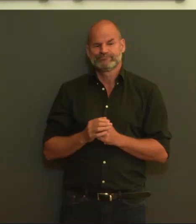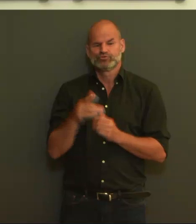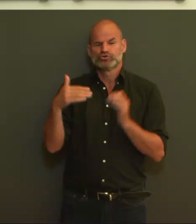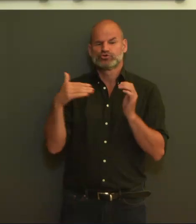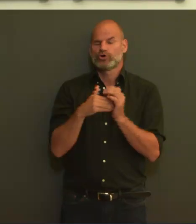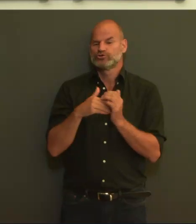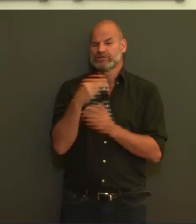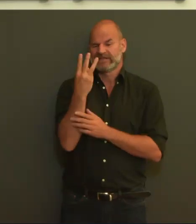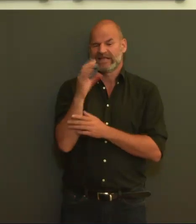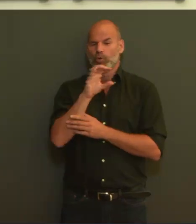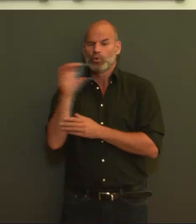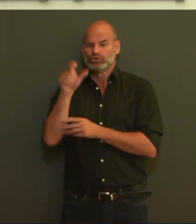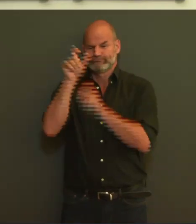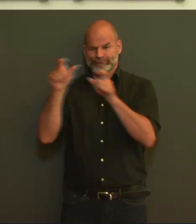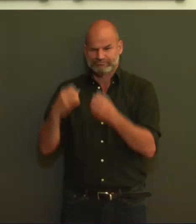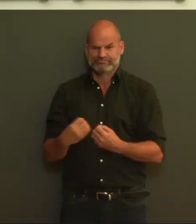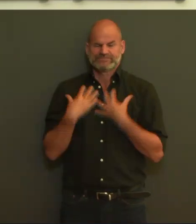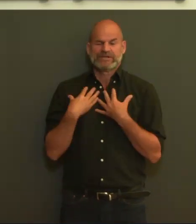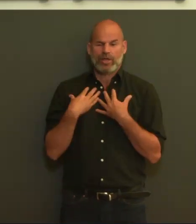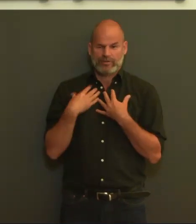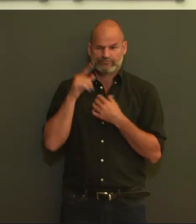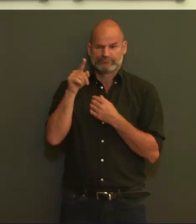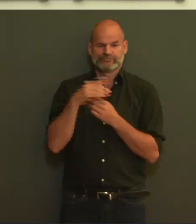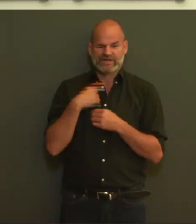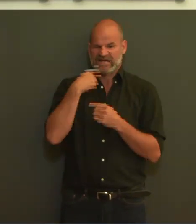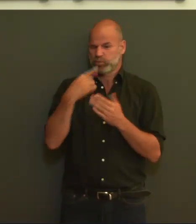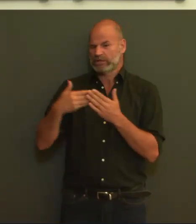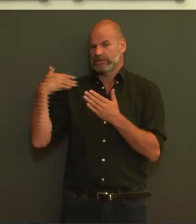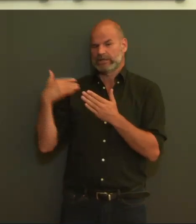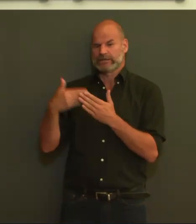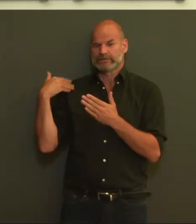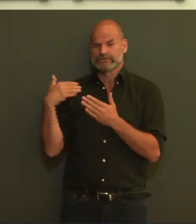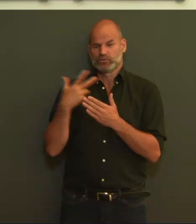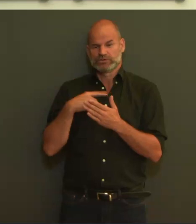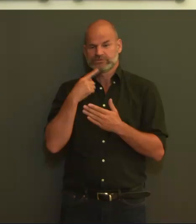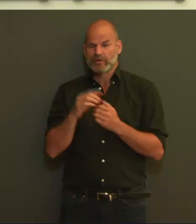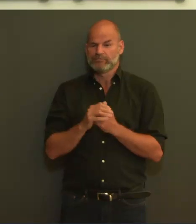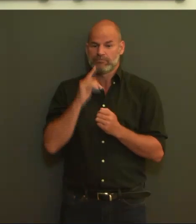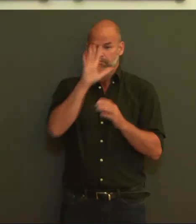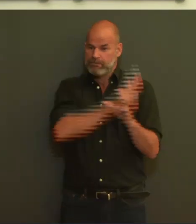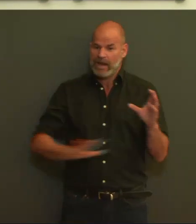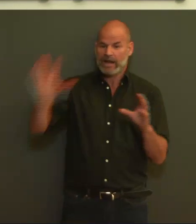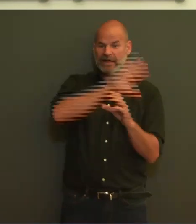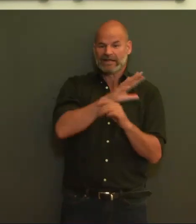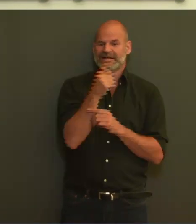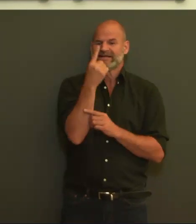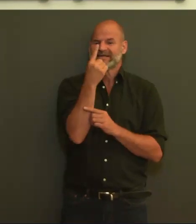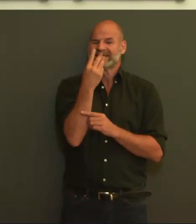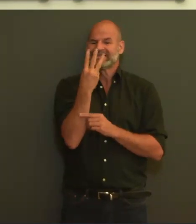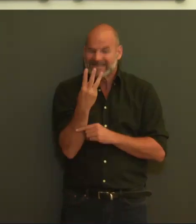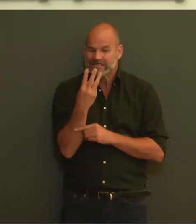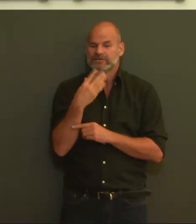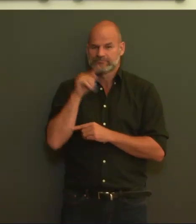vastgesteld. Dit is ongeveer 1/3 van alle gevallen in België. Maar net als de voorbije